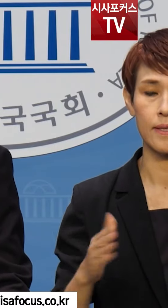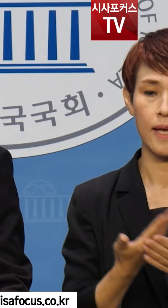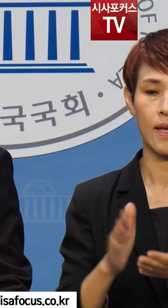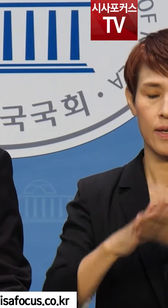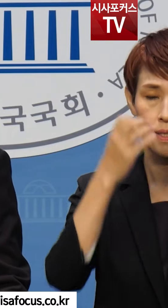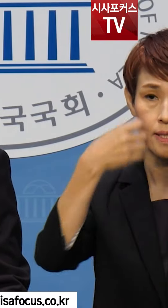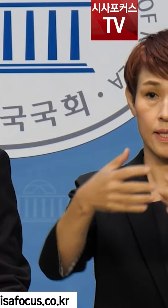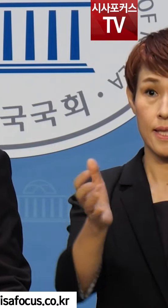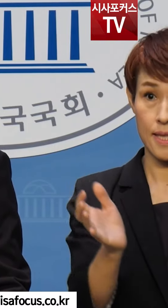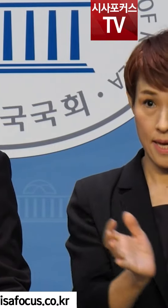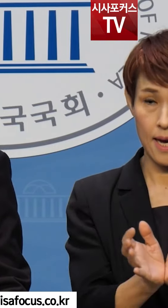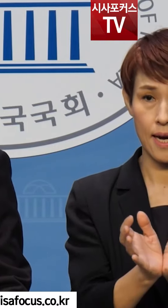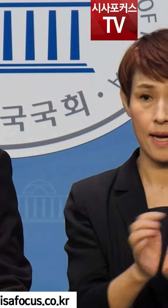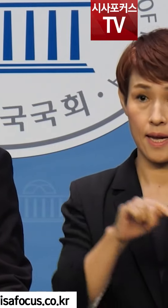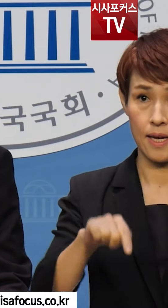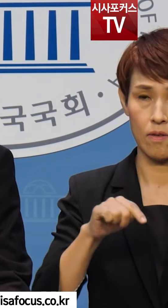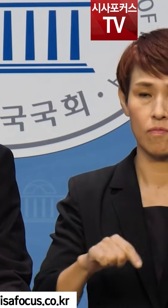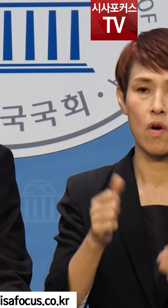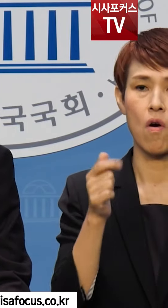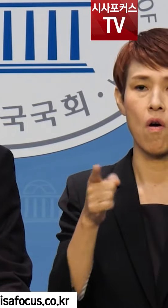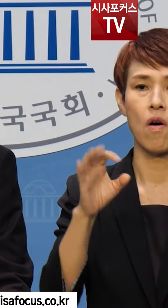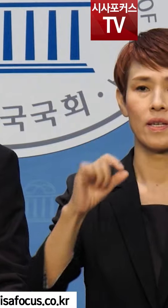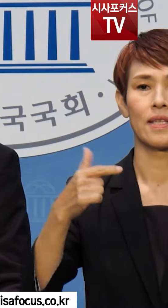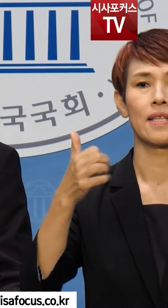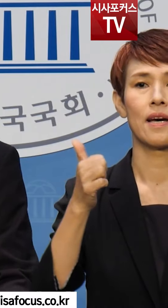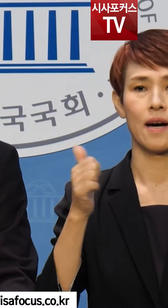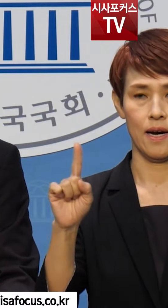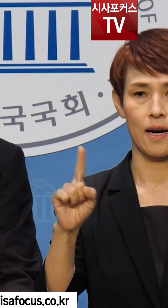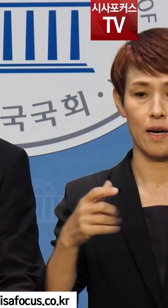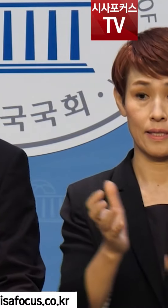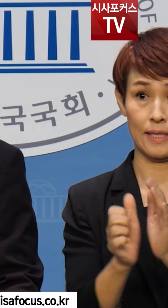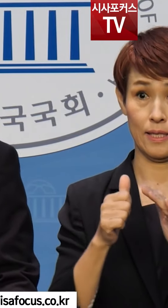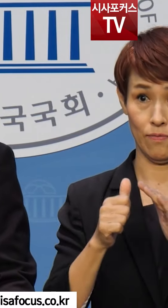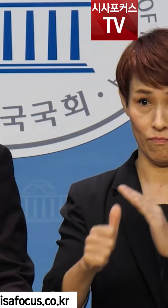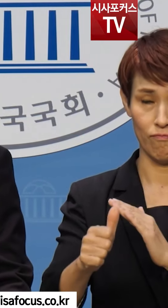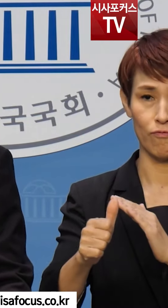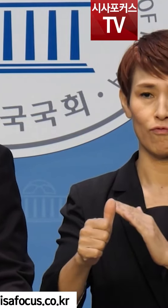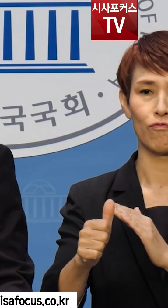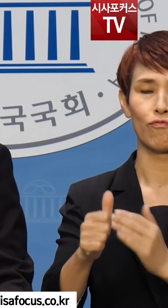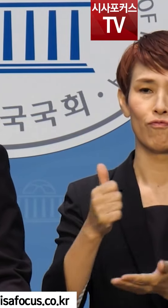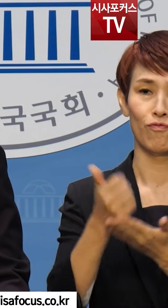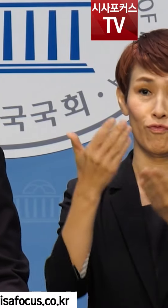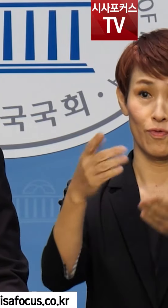허은하 후보를 지지하기 위한 지지 기자회견을 하려고 합니다. 시작하겠습니다.